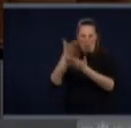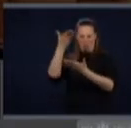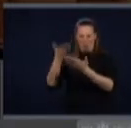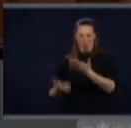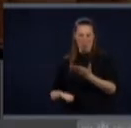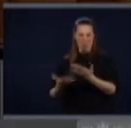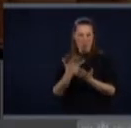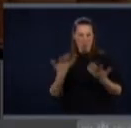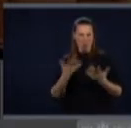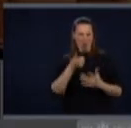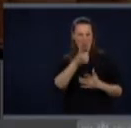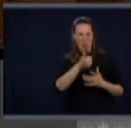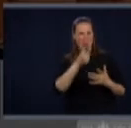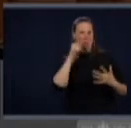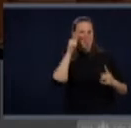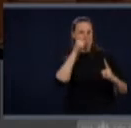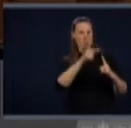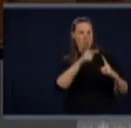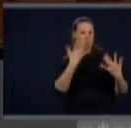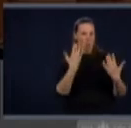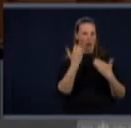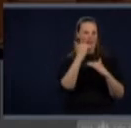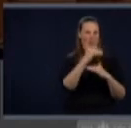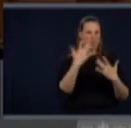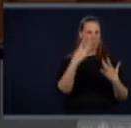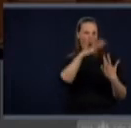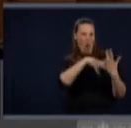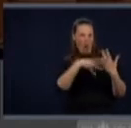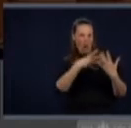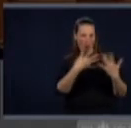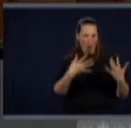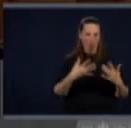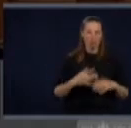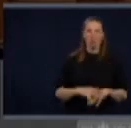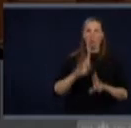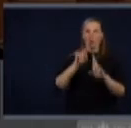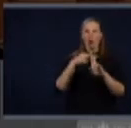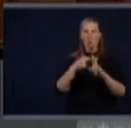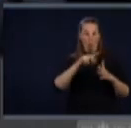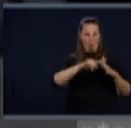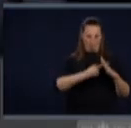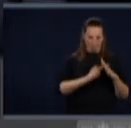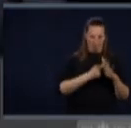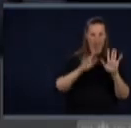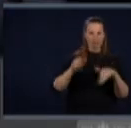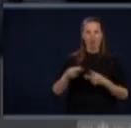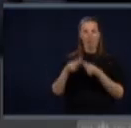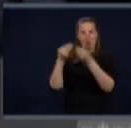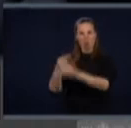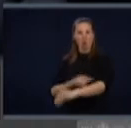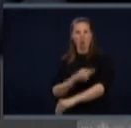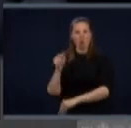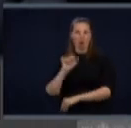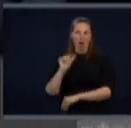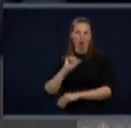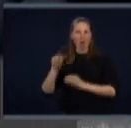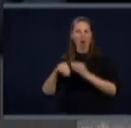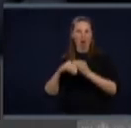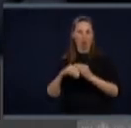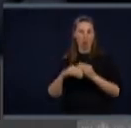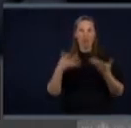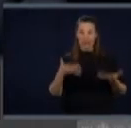des objectifs, des échéanciers précis? OK, je vais commencer, puis je vais laisser le Dr Arruda compléter. D'abord, on est un des endroits au